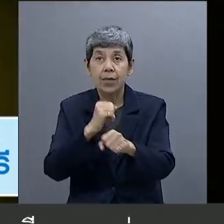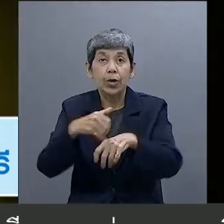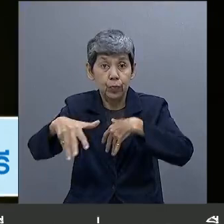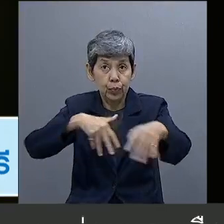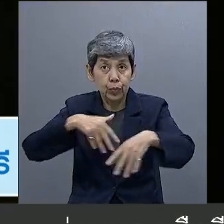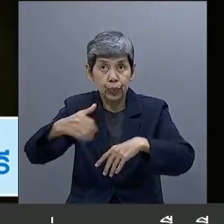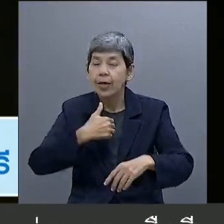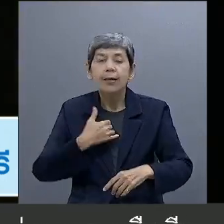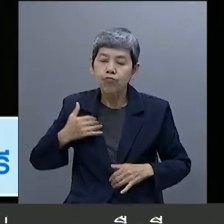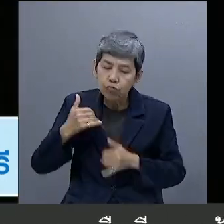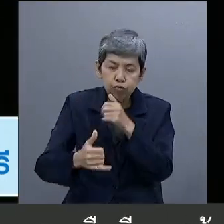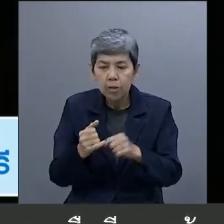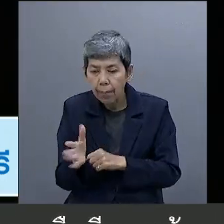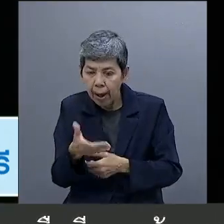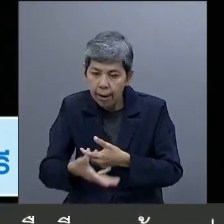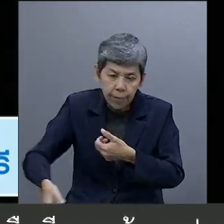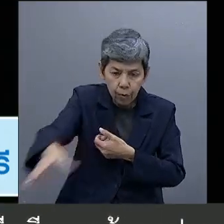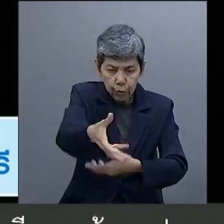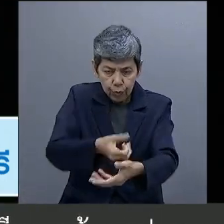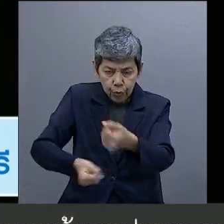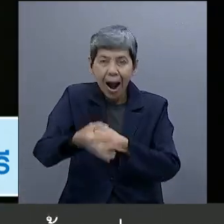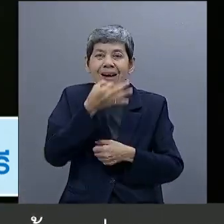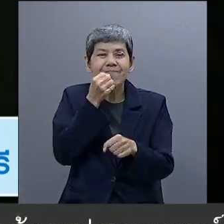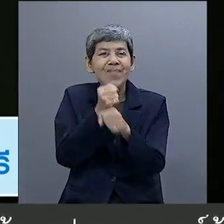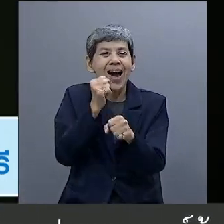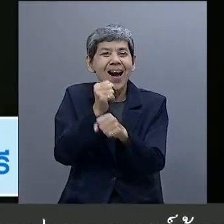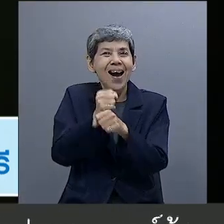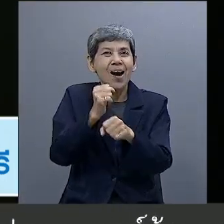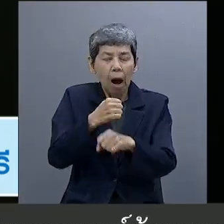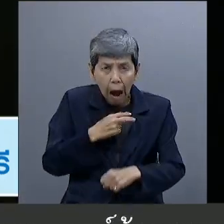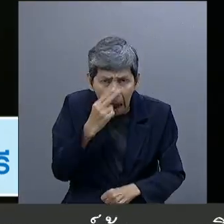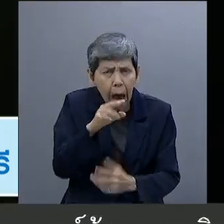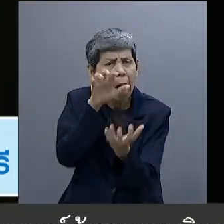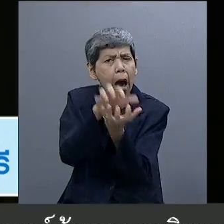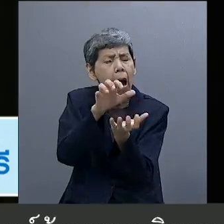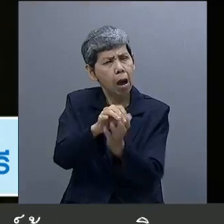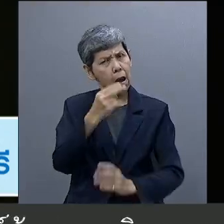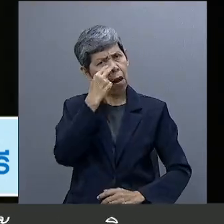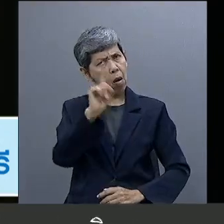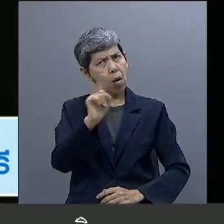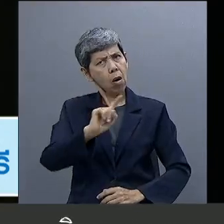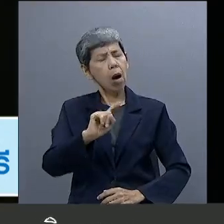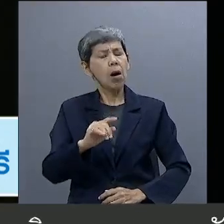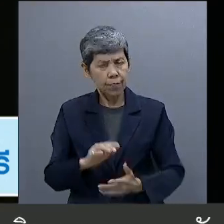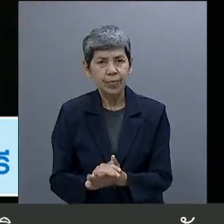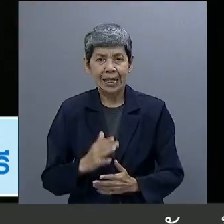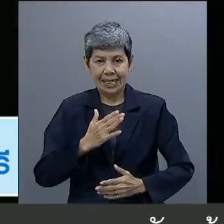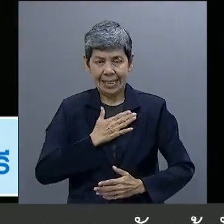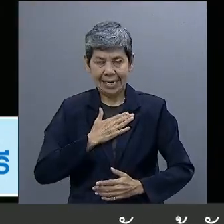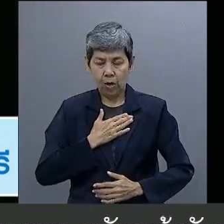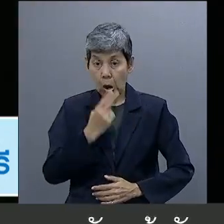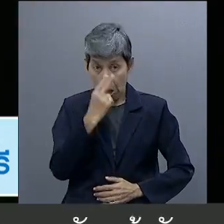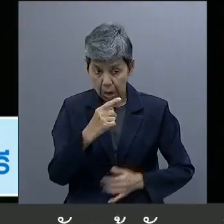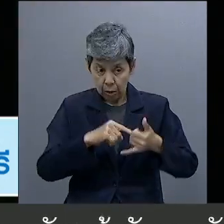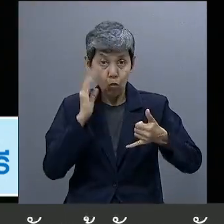านเนี่ยก็นิยมมาหาปลาในการเลี้ยงชีพแล้วถามว่าไปเจอกับจระเข้ได้ยังไงคุณไพศาลเป็นคนแรกที่เ